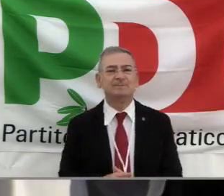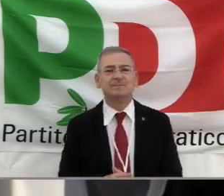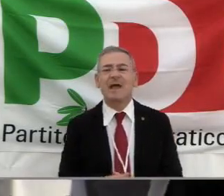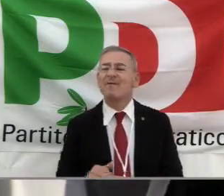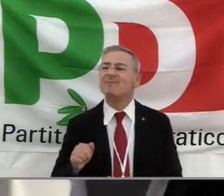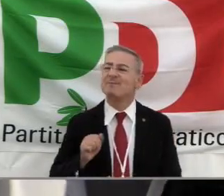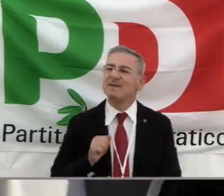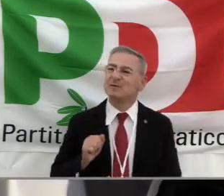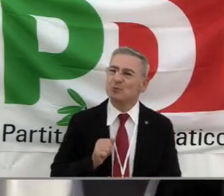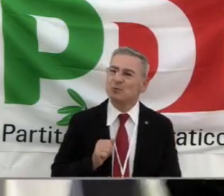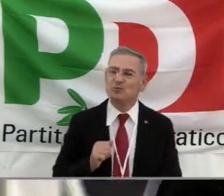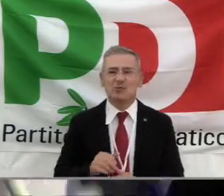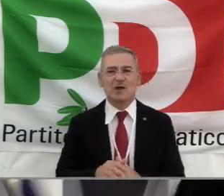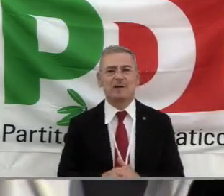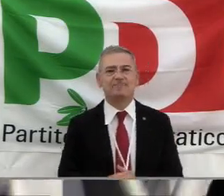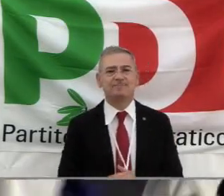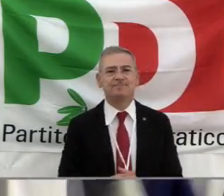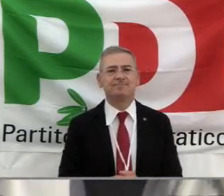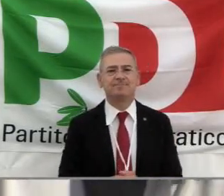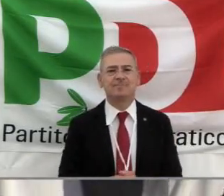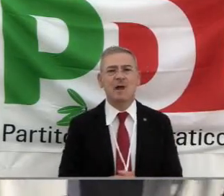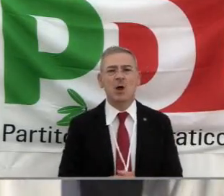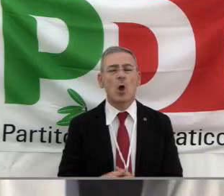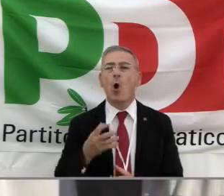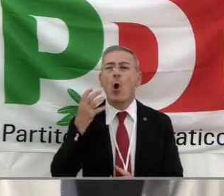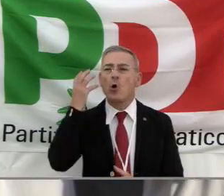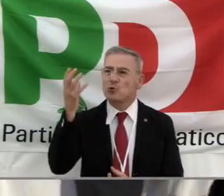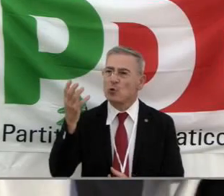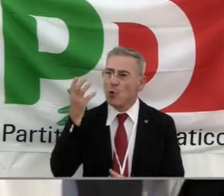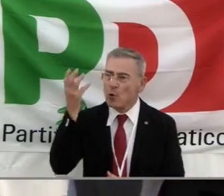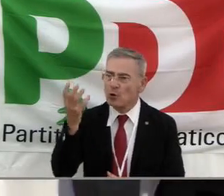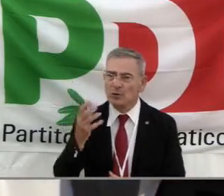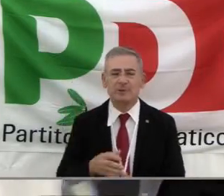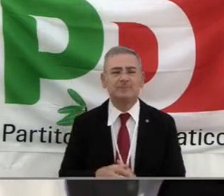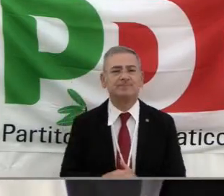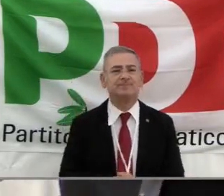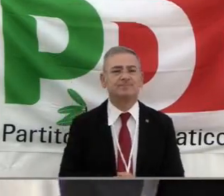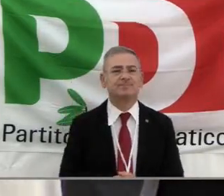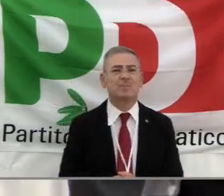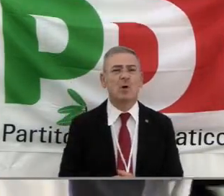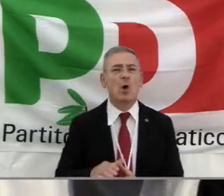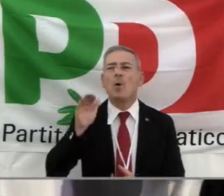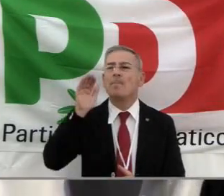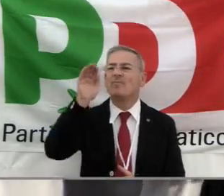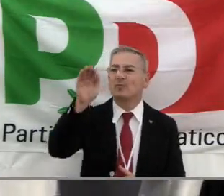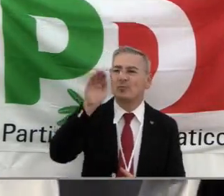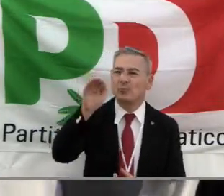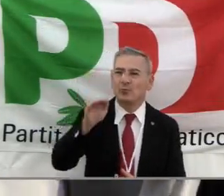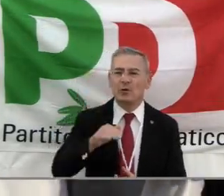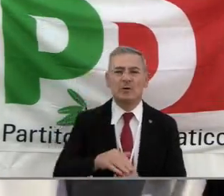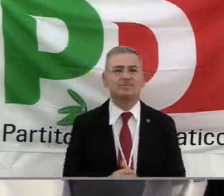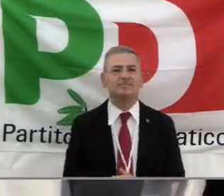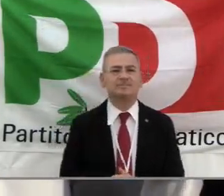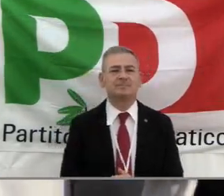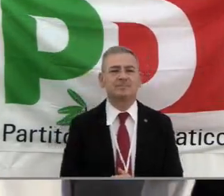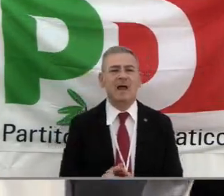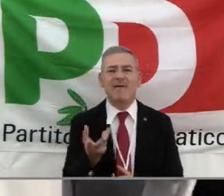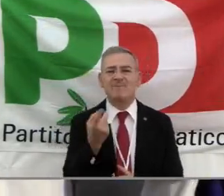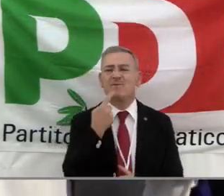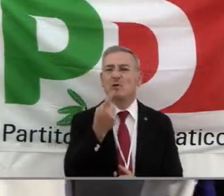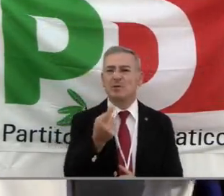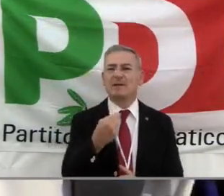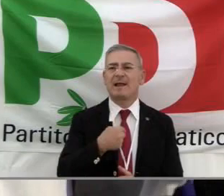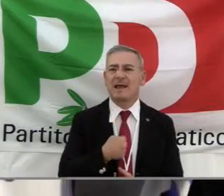della fiducia, è la piazza dell'orgoglio, è la piazza del futuro. E lo voglio